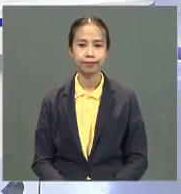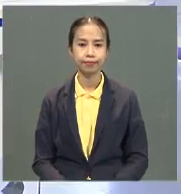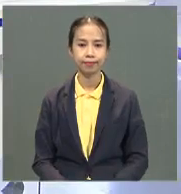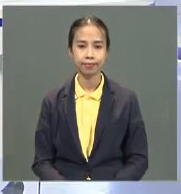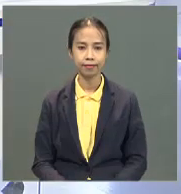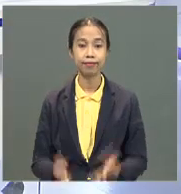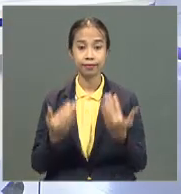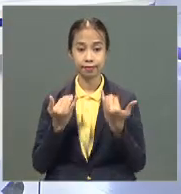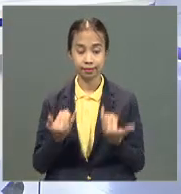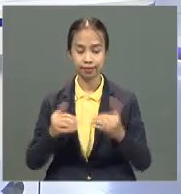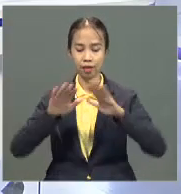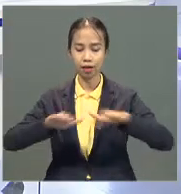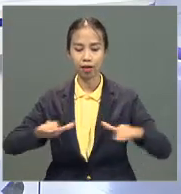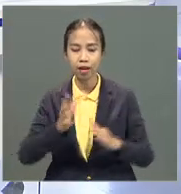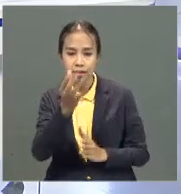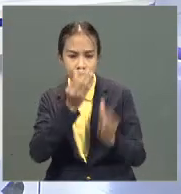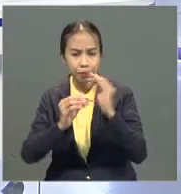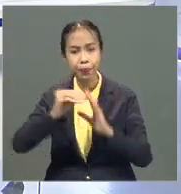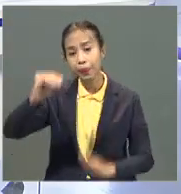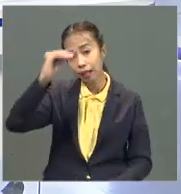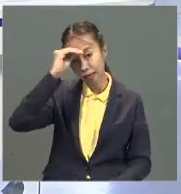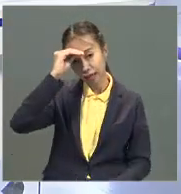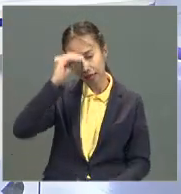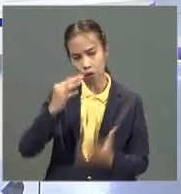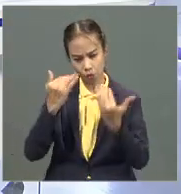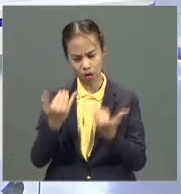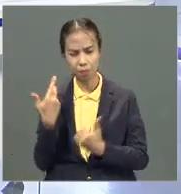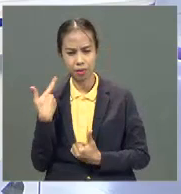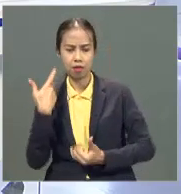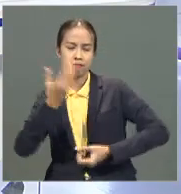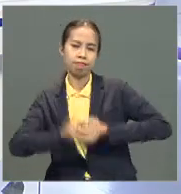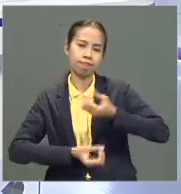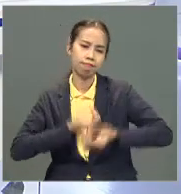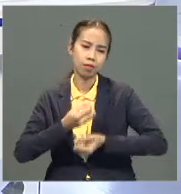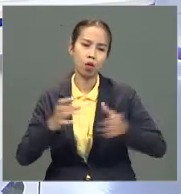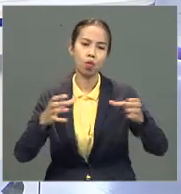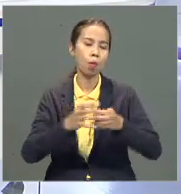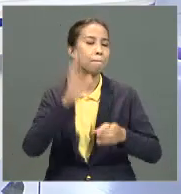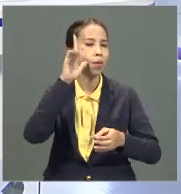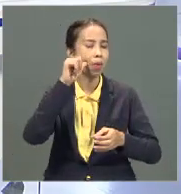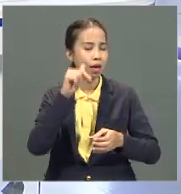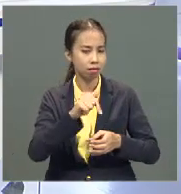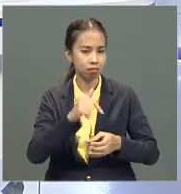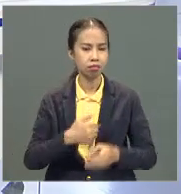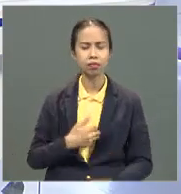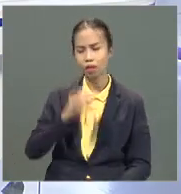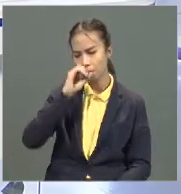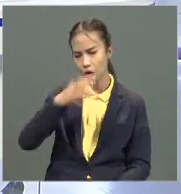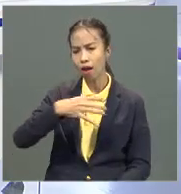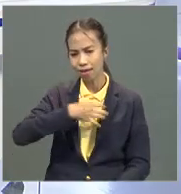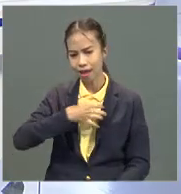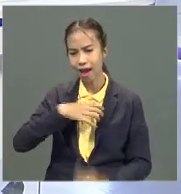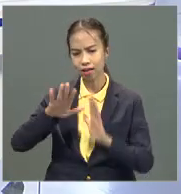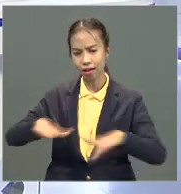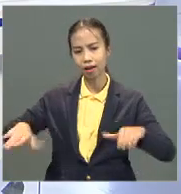ส่วนเรื่องการเรียนรู้ของเด็กๆนะคะตอนนี้ก็ยังมีการออกมาแสดงความคิดเห็นของกลุ่มผู้ปกครองโดยเฉพาะอยากจะให้เด็กๆเนี่ยกลับไปเรียนต